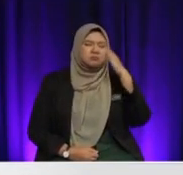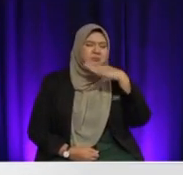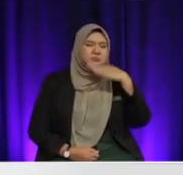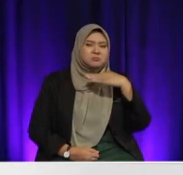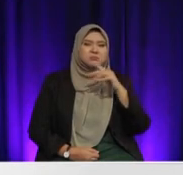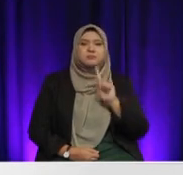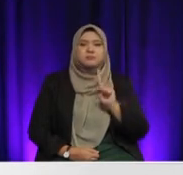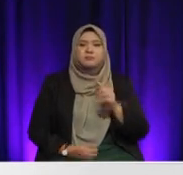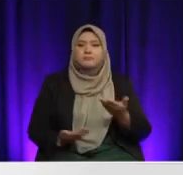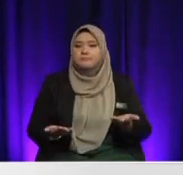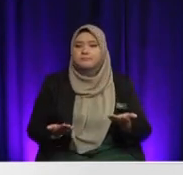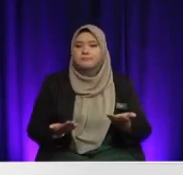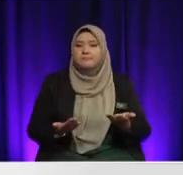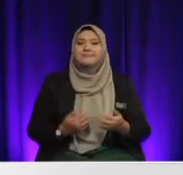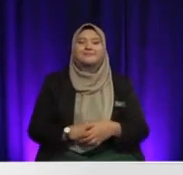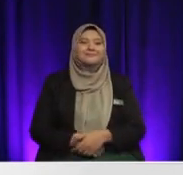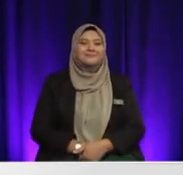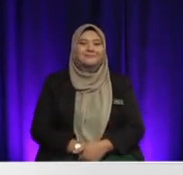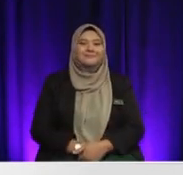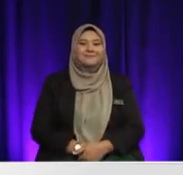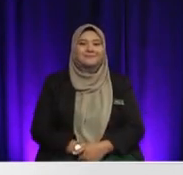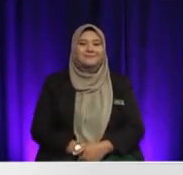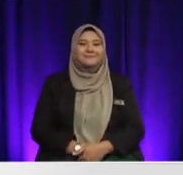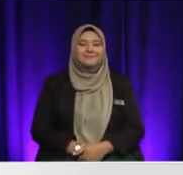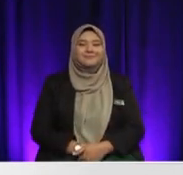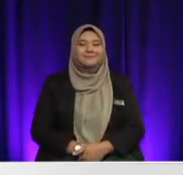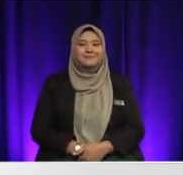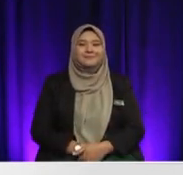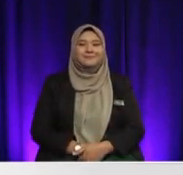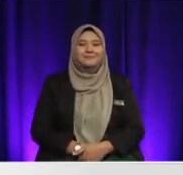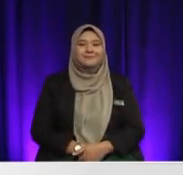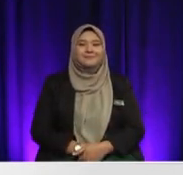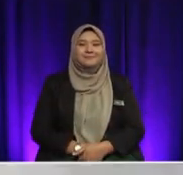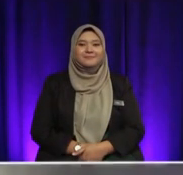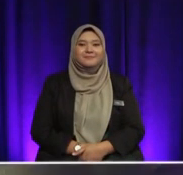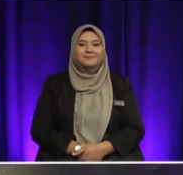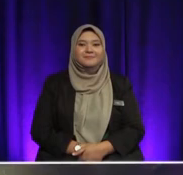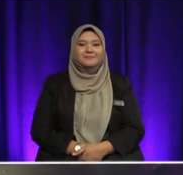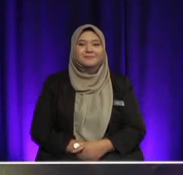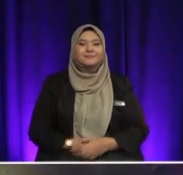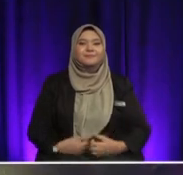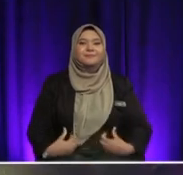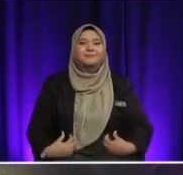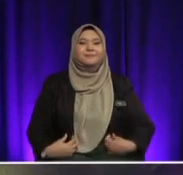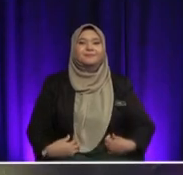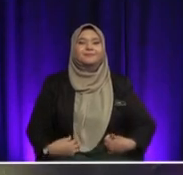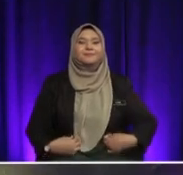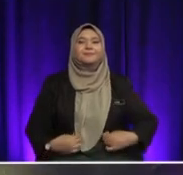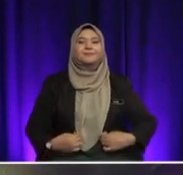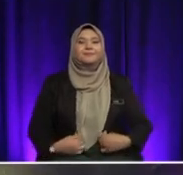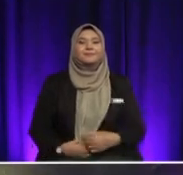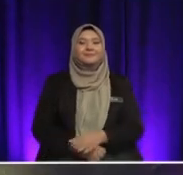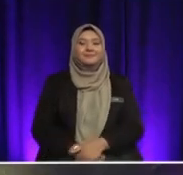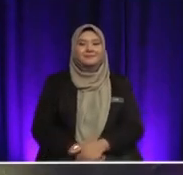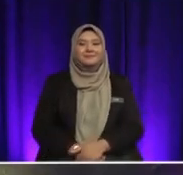Beraroma pekasam. Okey, beraroma pekasam. Baik. Okey, soalan jadi, bocor ni, nota baru dapat. Empat markah di situ. Ya, tahniah.